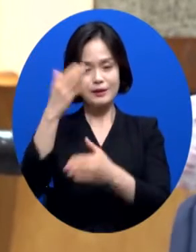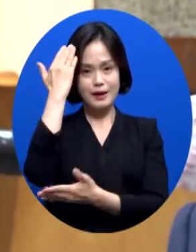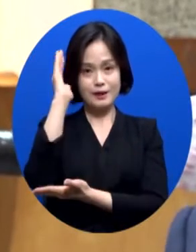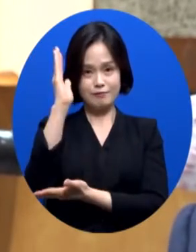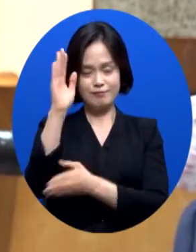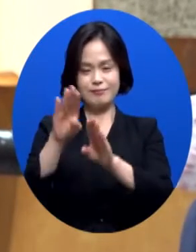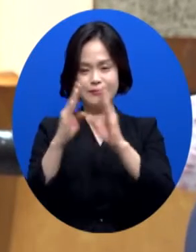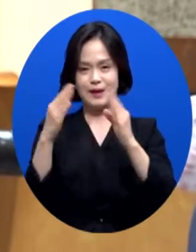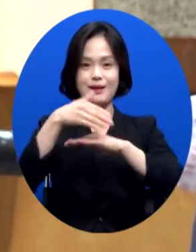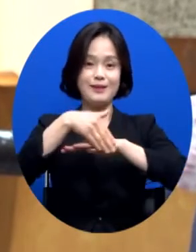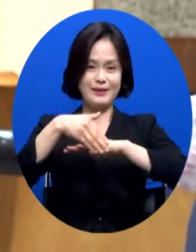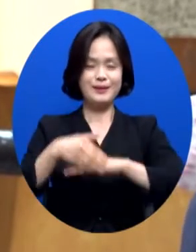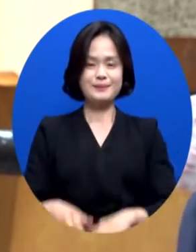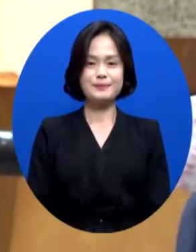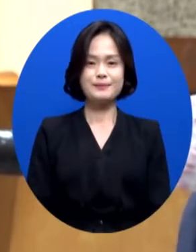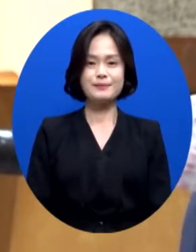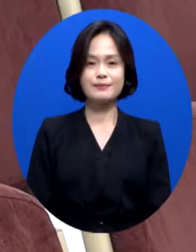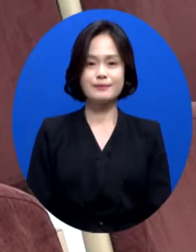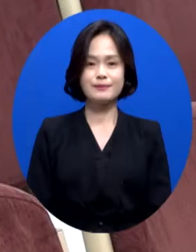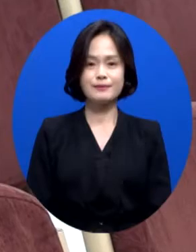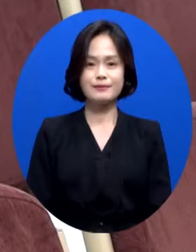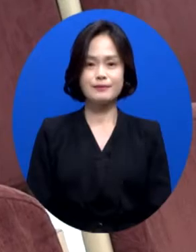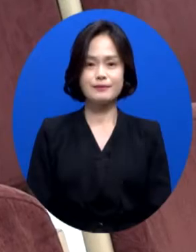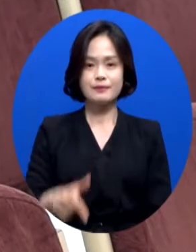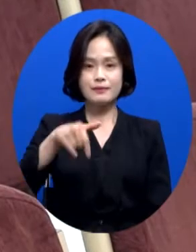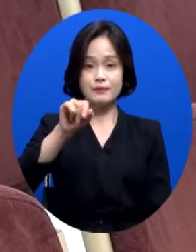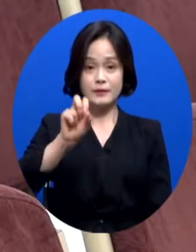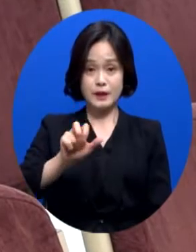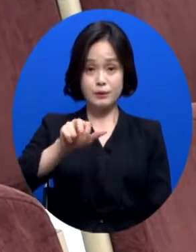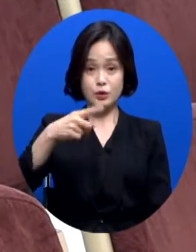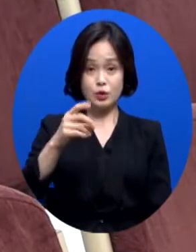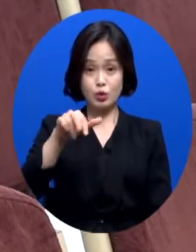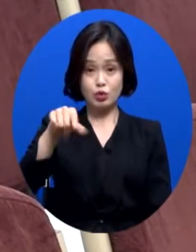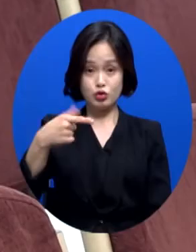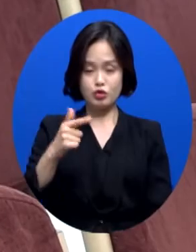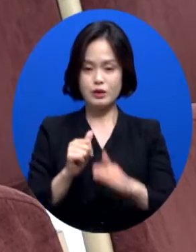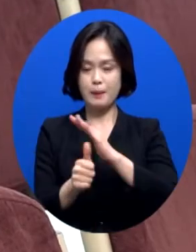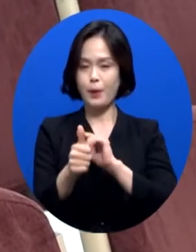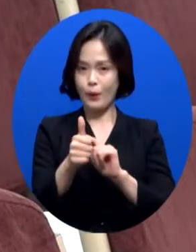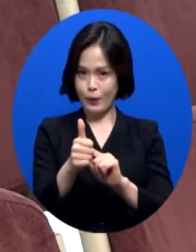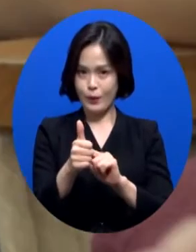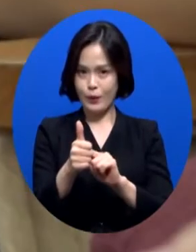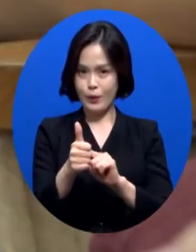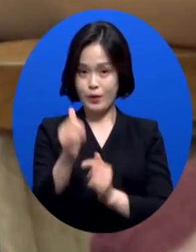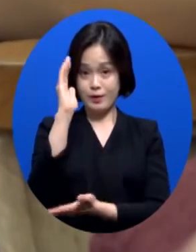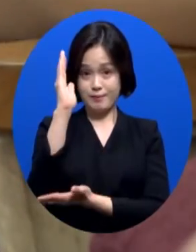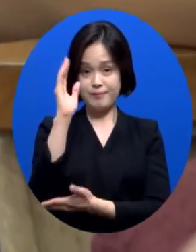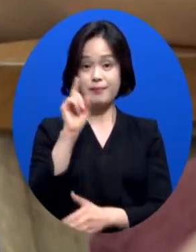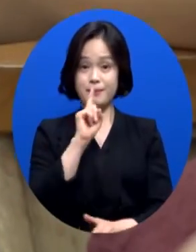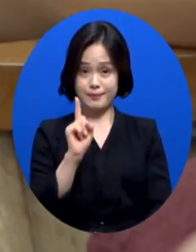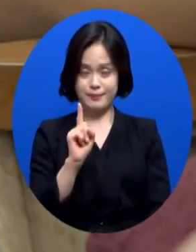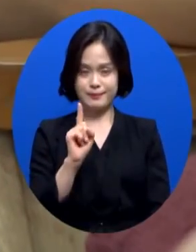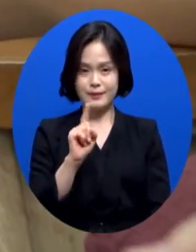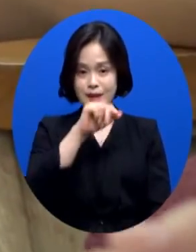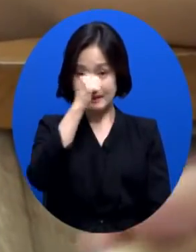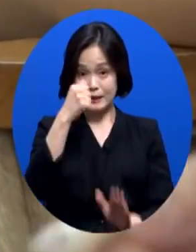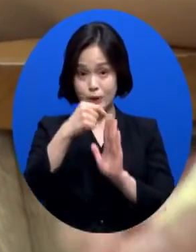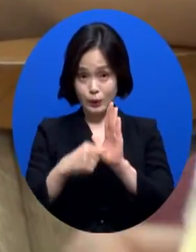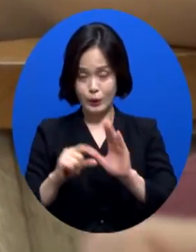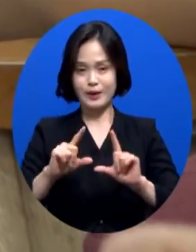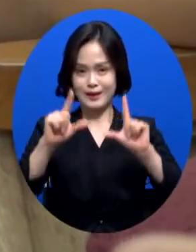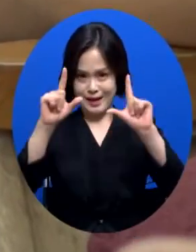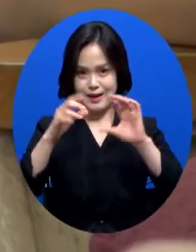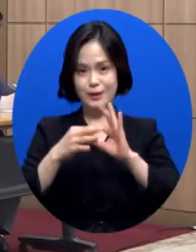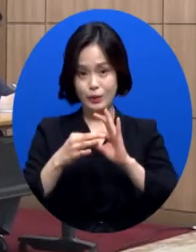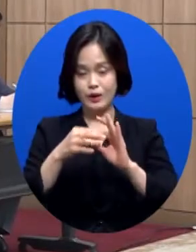포함했습니다. 한장총 김종준 대표회장은 기자회견에서 한국장로교회 날을 통해 장로교회에